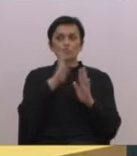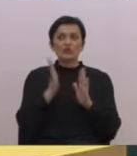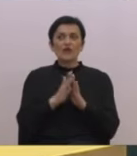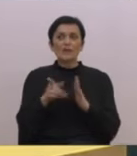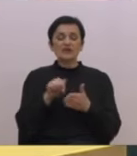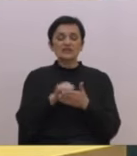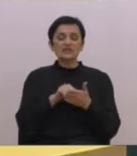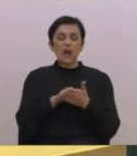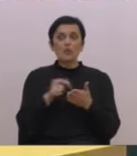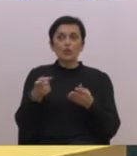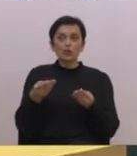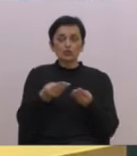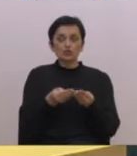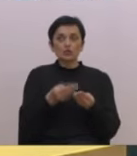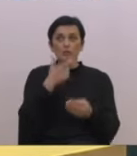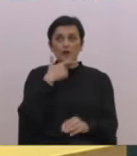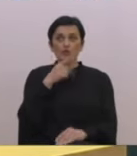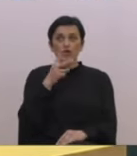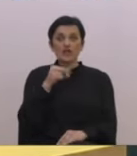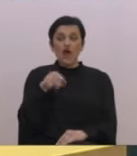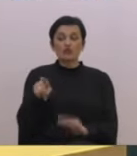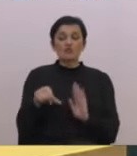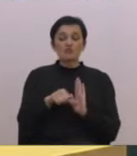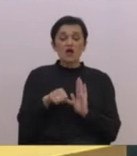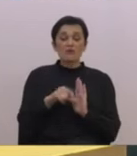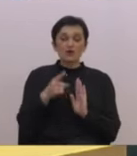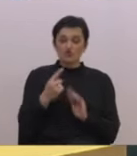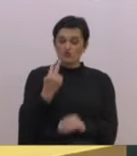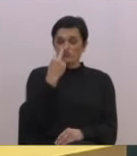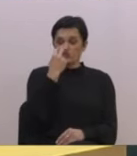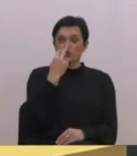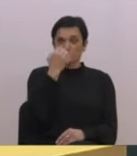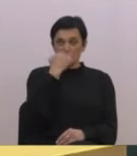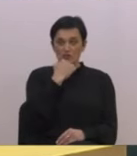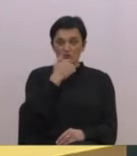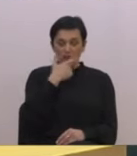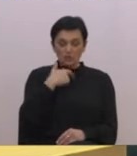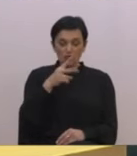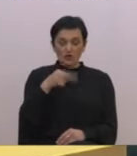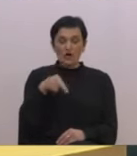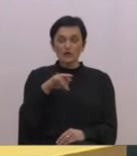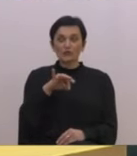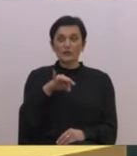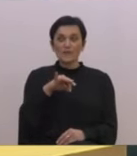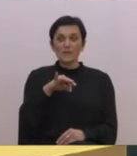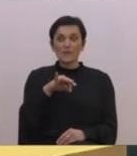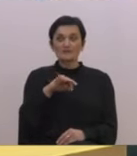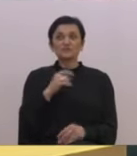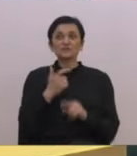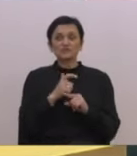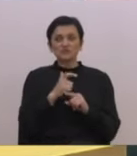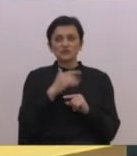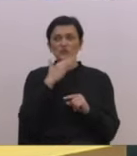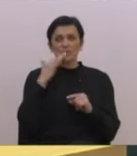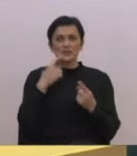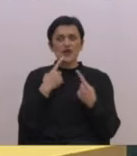საფუძვლად უდევს. ბატონო ლადო მეხმარება ხოლმე, იმიტომ რომ მიყურებს. მადლობა ბატონო ლადო. ესე იგი, ძალიან ბევრი ლაპარაკი